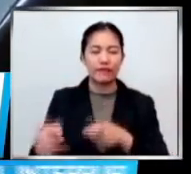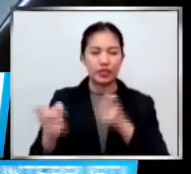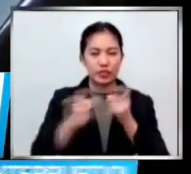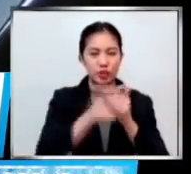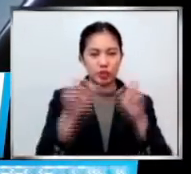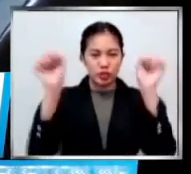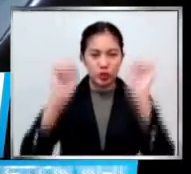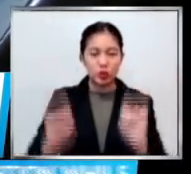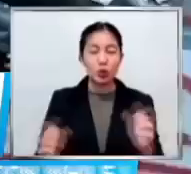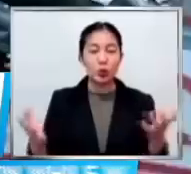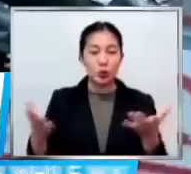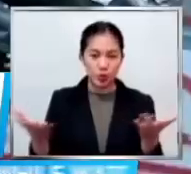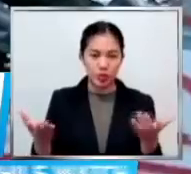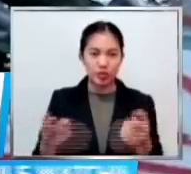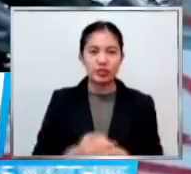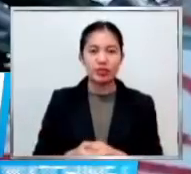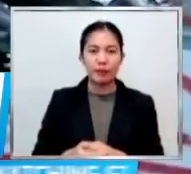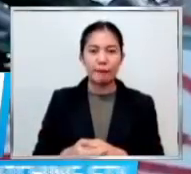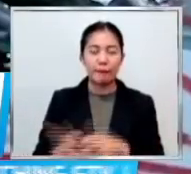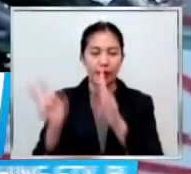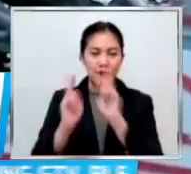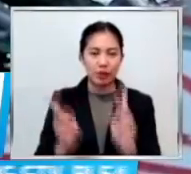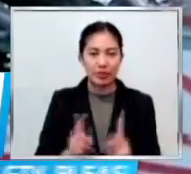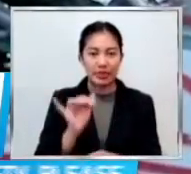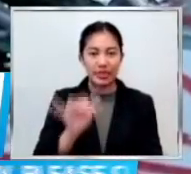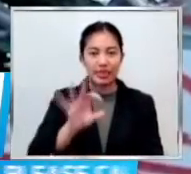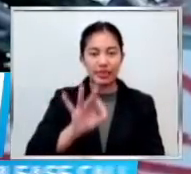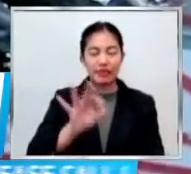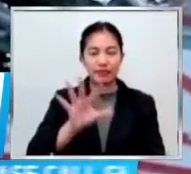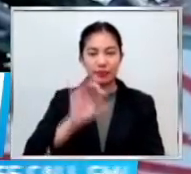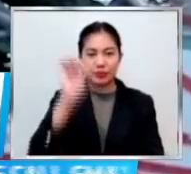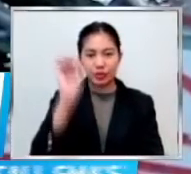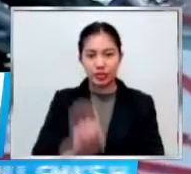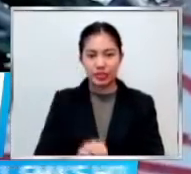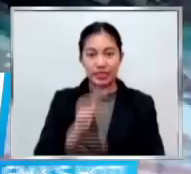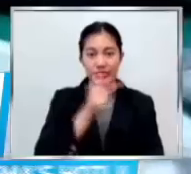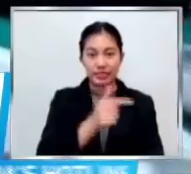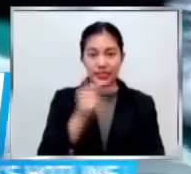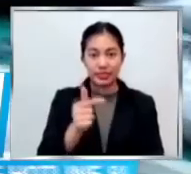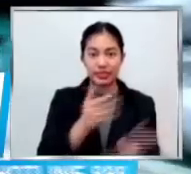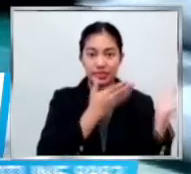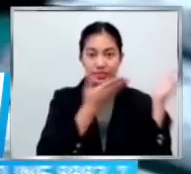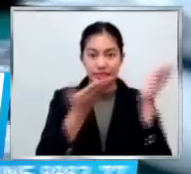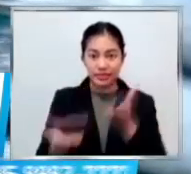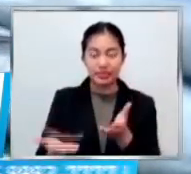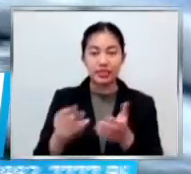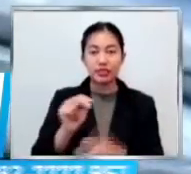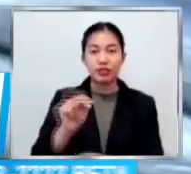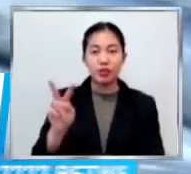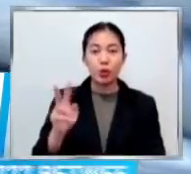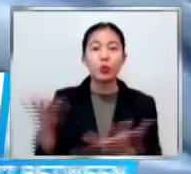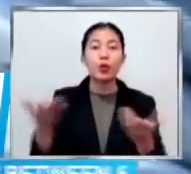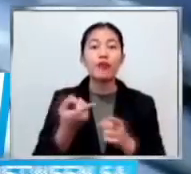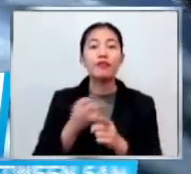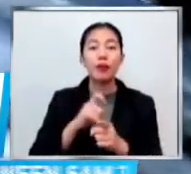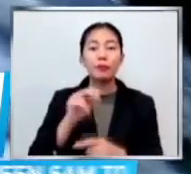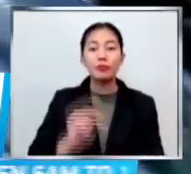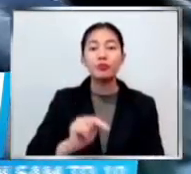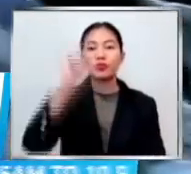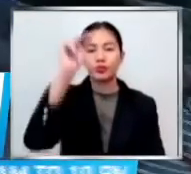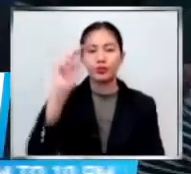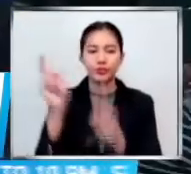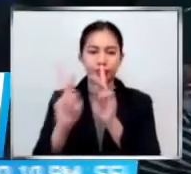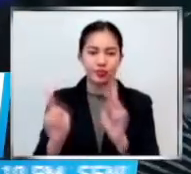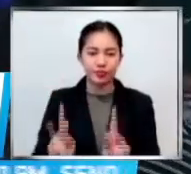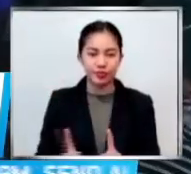Metro Manila. Katunayan, 95% ng galunggong na ibinabagsak sa Navotas Fishport ay mula sa Northern Palawan. Magtatagal ang closed